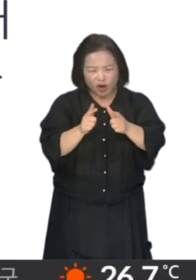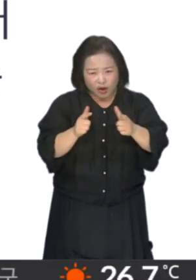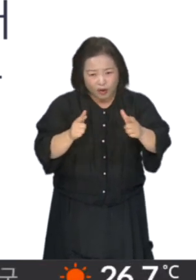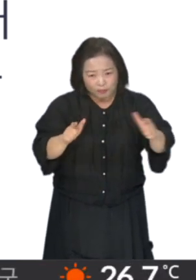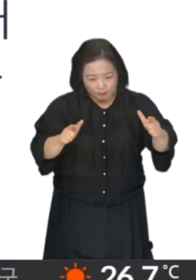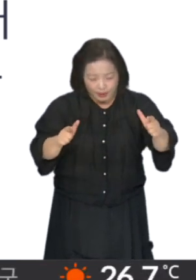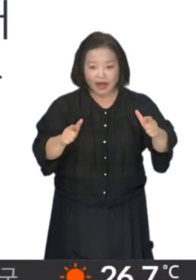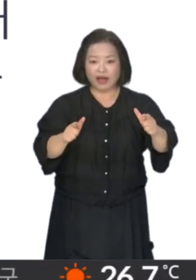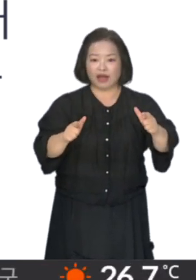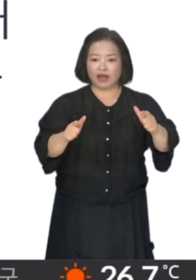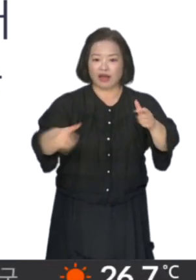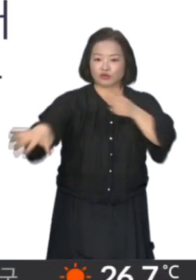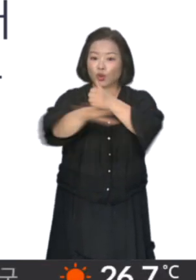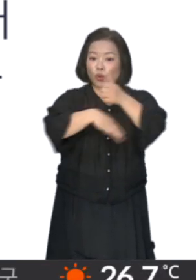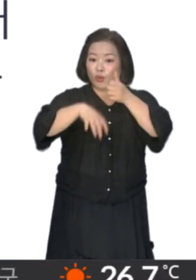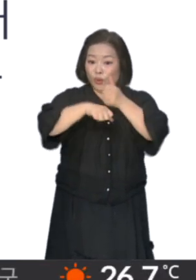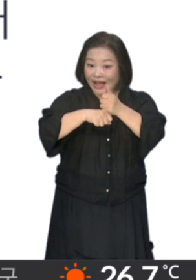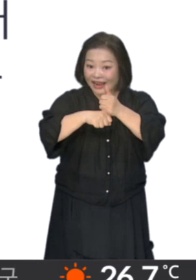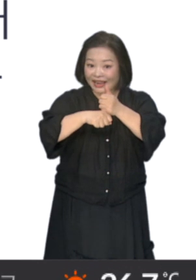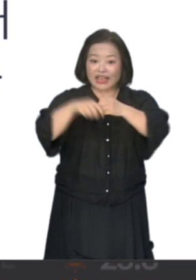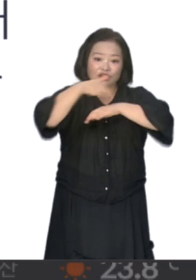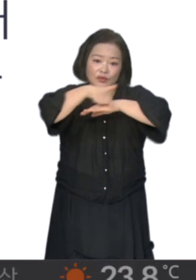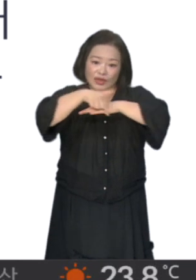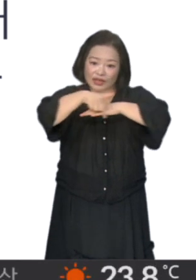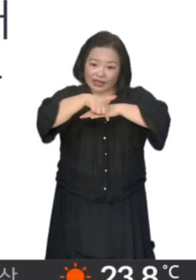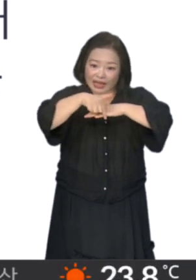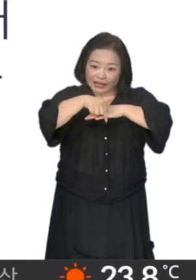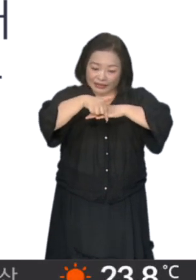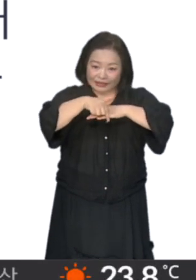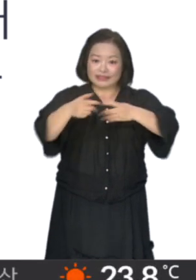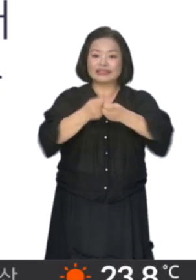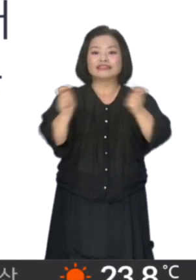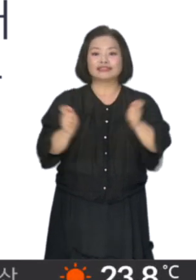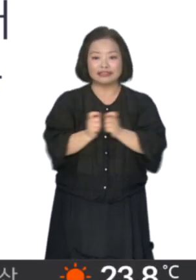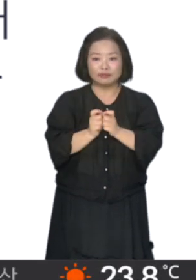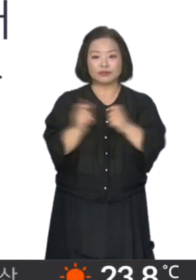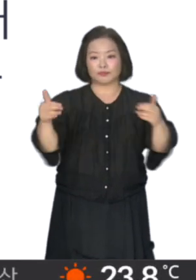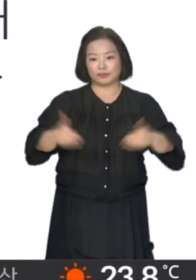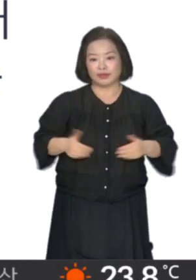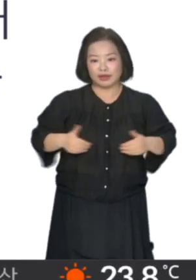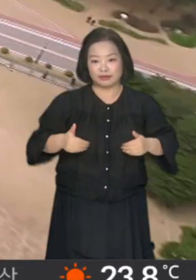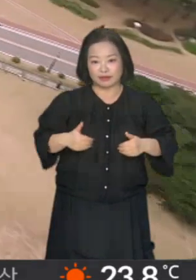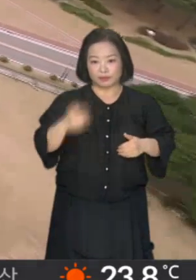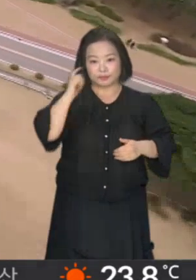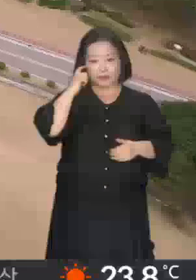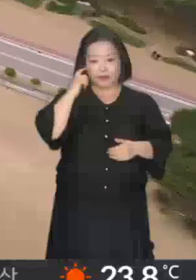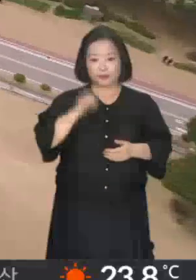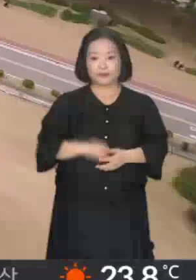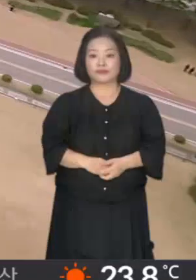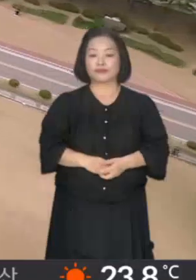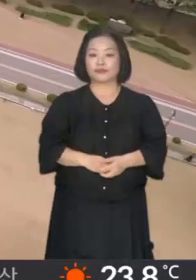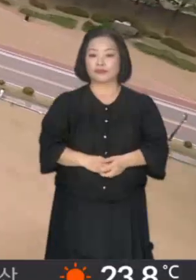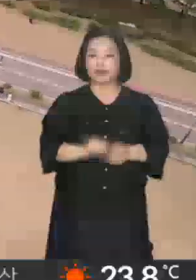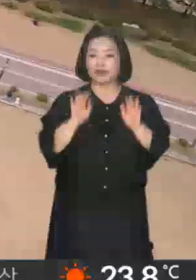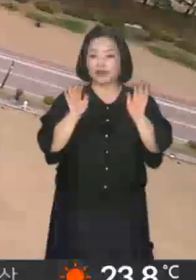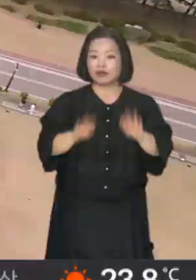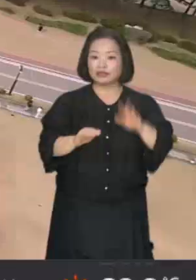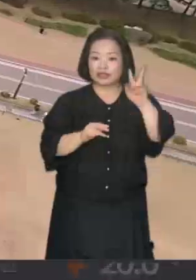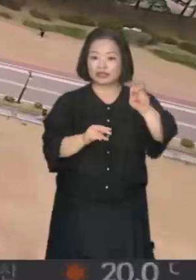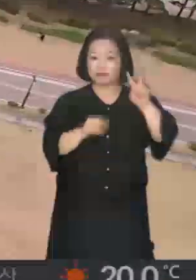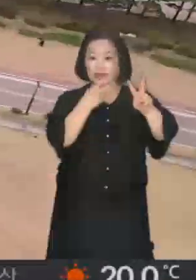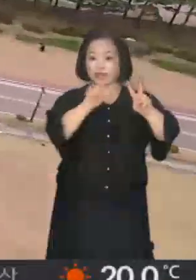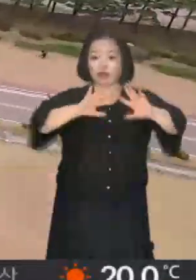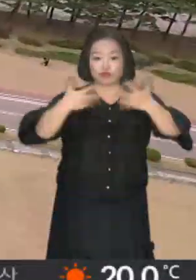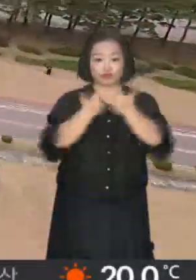다양한 인구 정책을 총괄, 기획하는 컨트롤타워 개념이라고 설명했습니다. 그러면서 22대